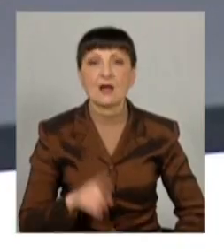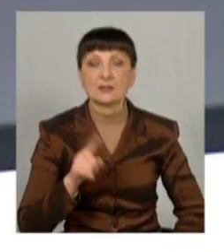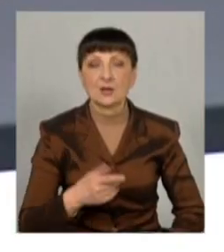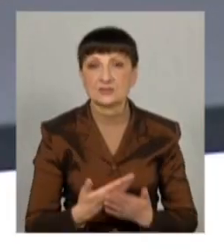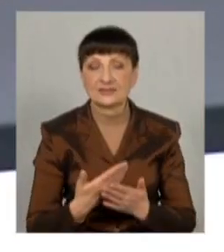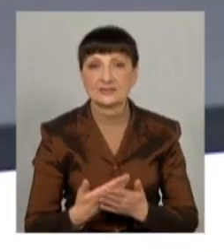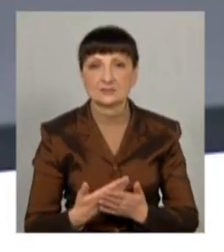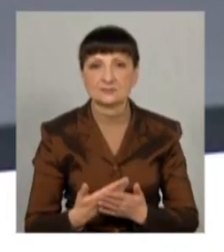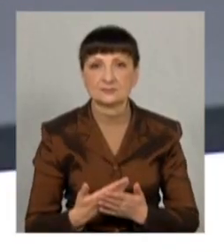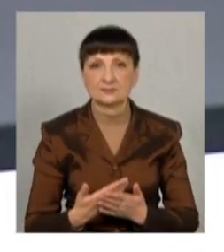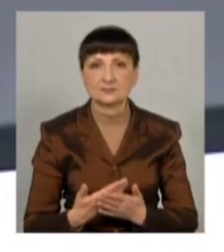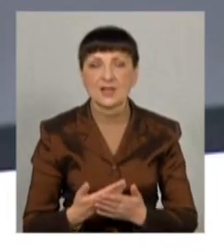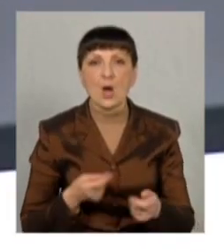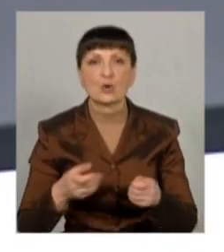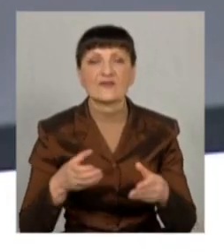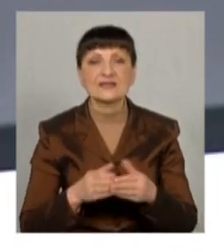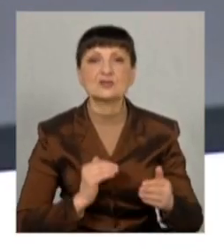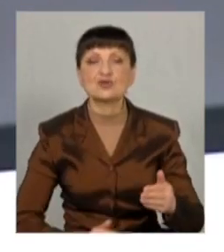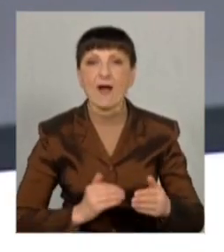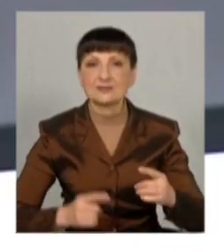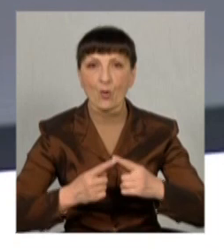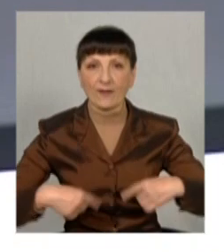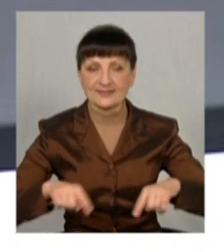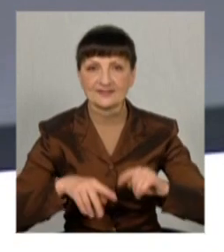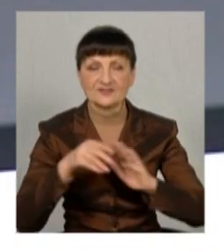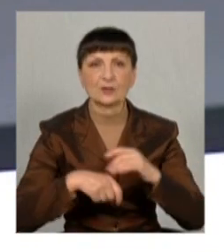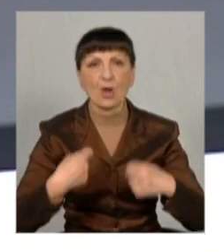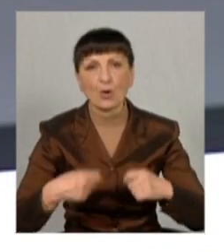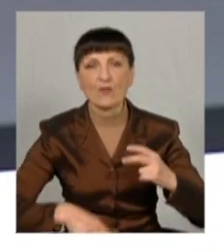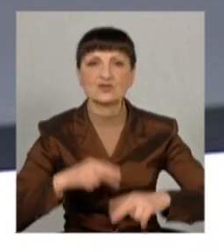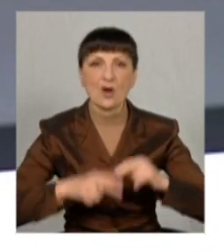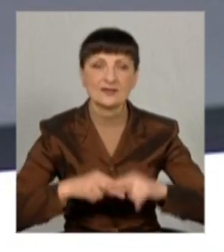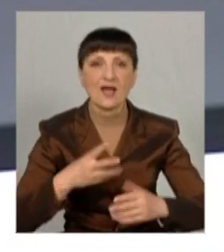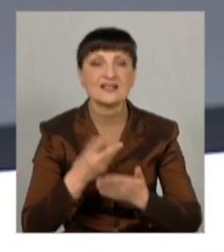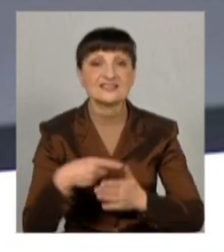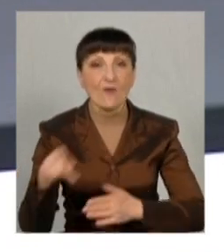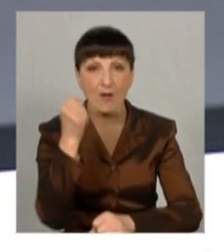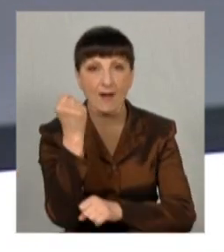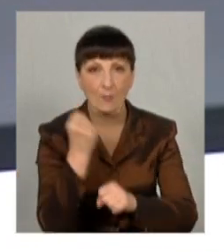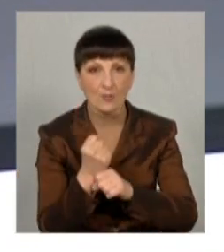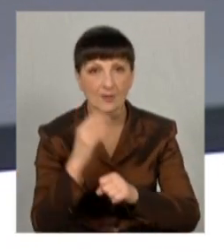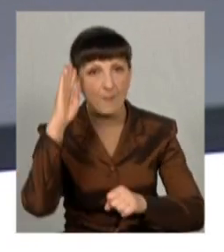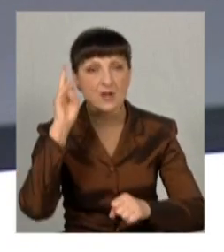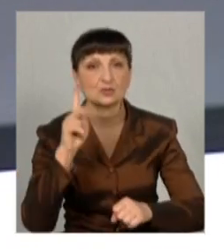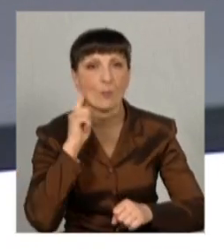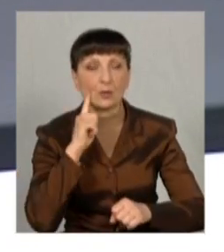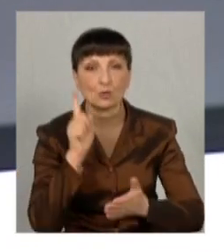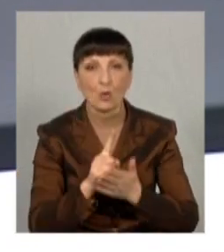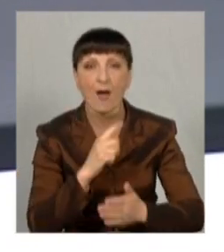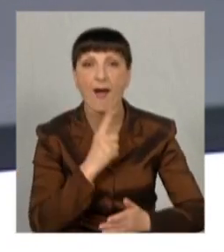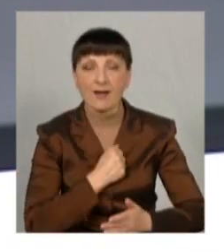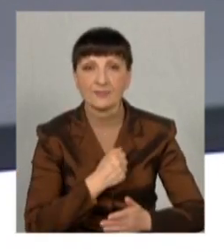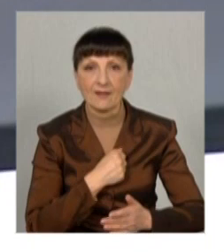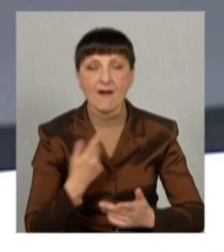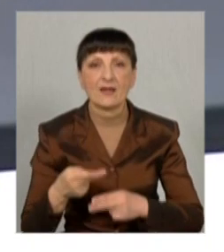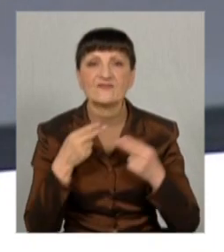сокрытие руководителями частных организаций в сфере торговли и строительства своих работников призывного возраста. Это